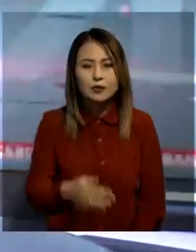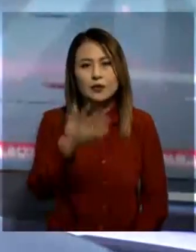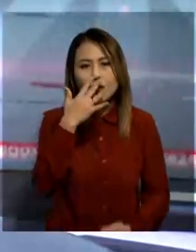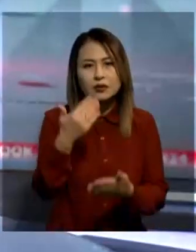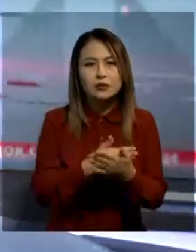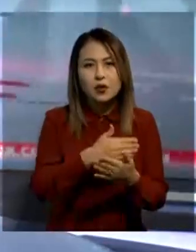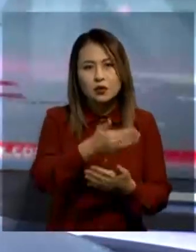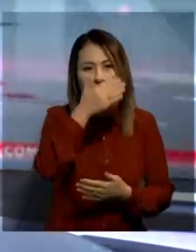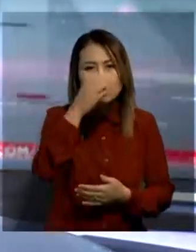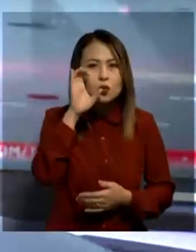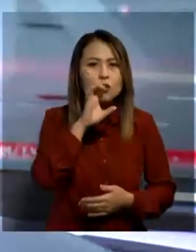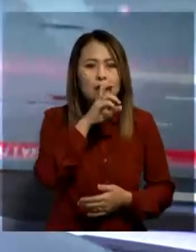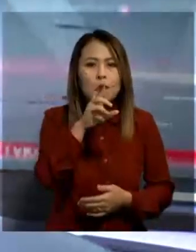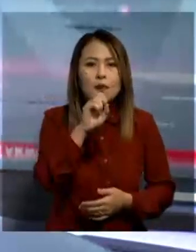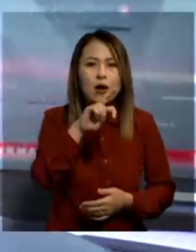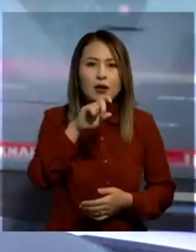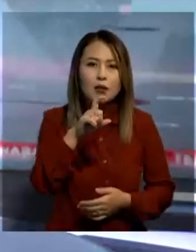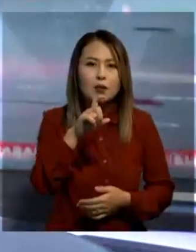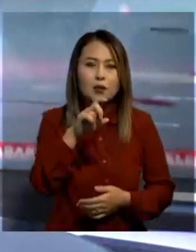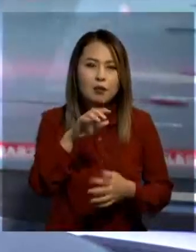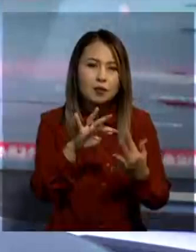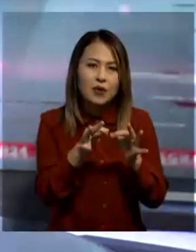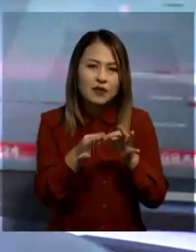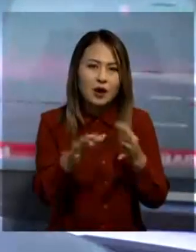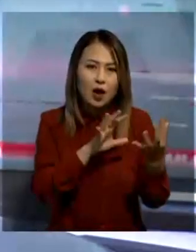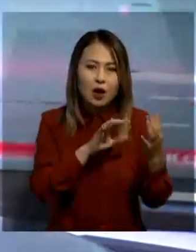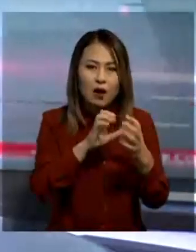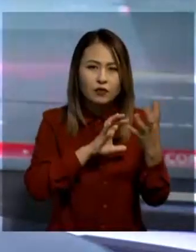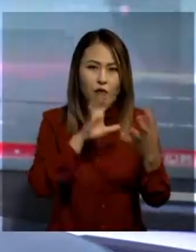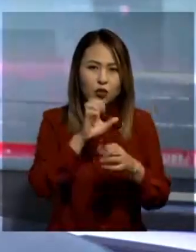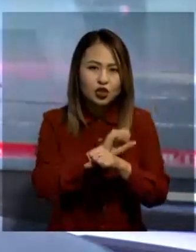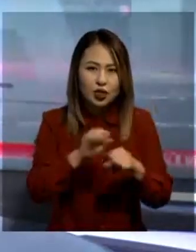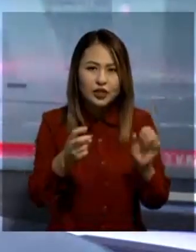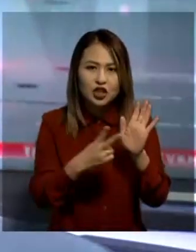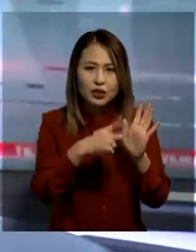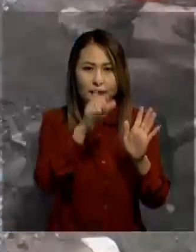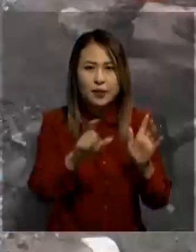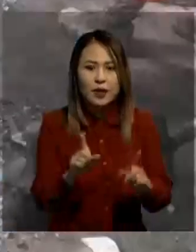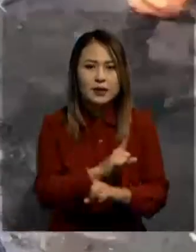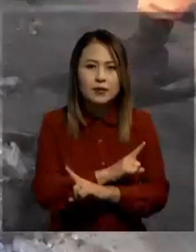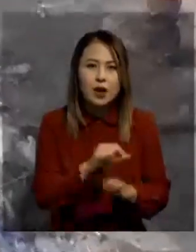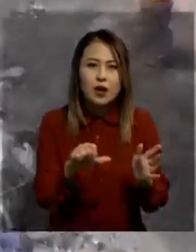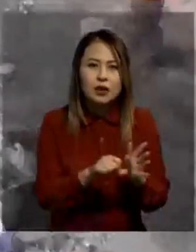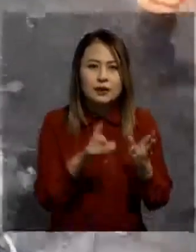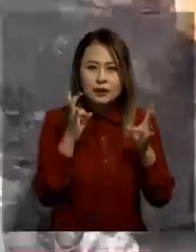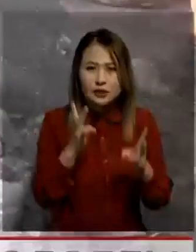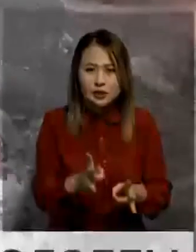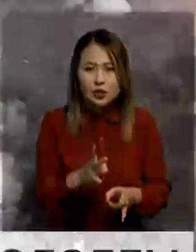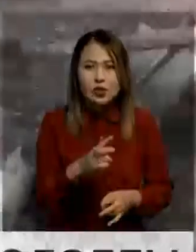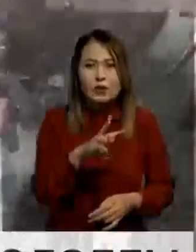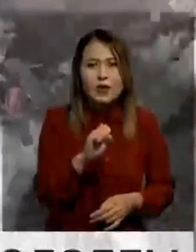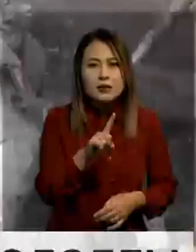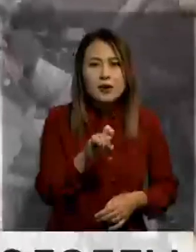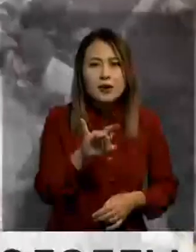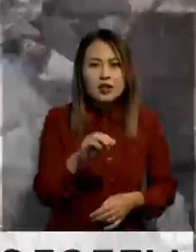Шетел жаңалықтары. Ауғанстанның солтүстігіндегі Балх провинциясында автобус жарылып, 7 адам қаза тапты. Тағы 6 кісі жараланды.